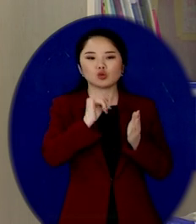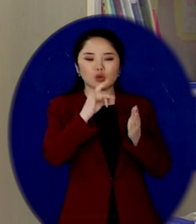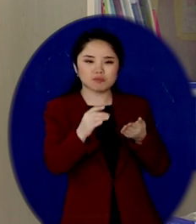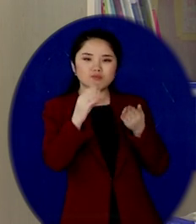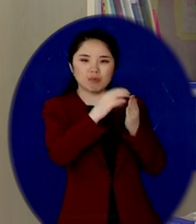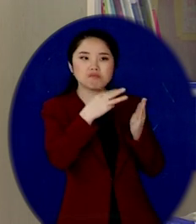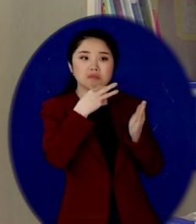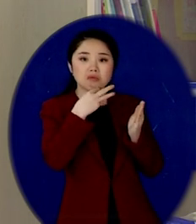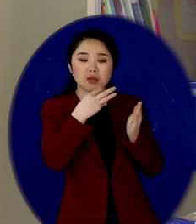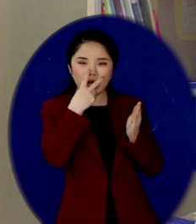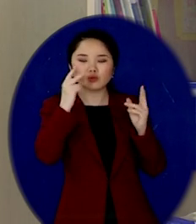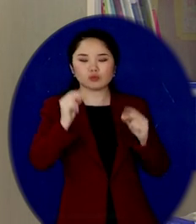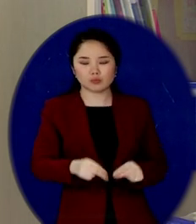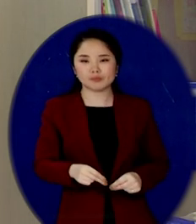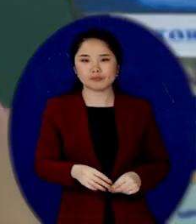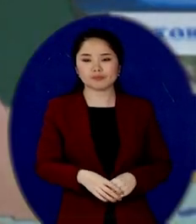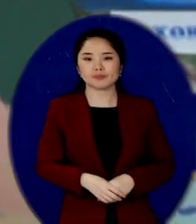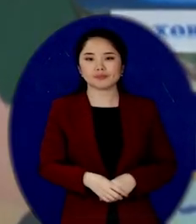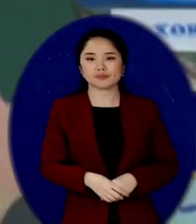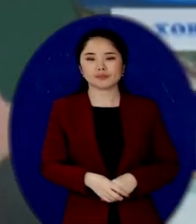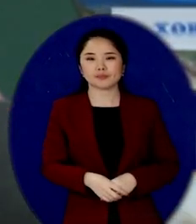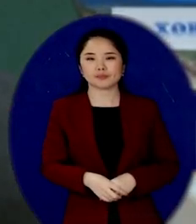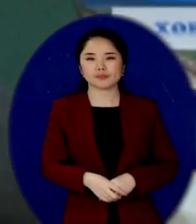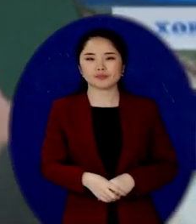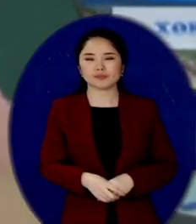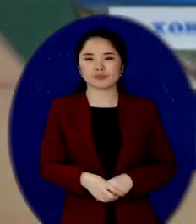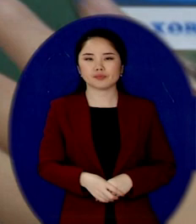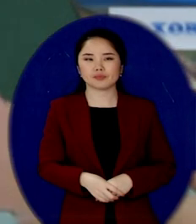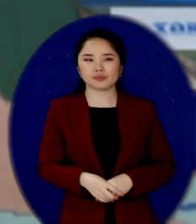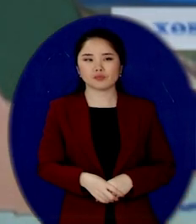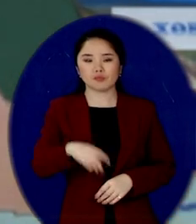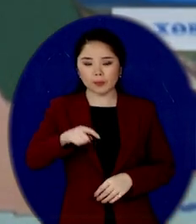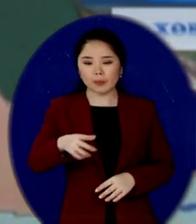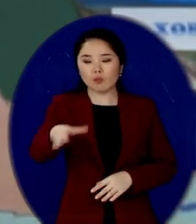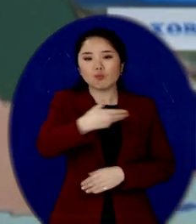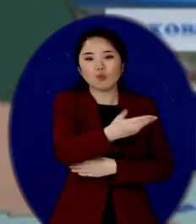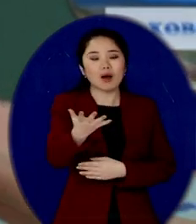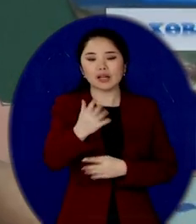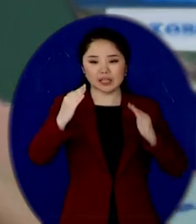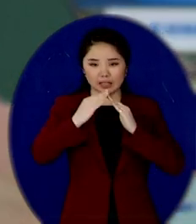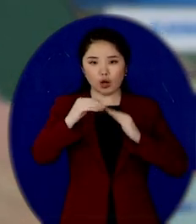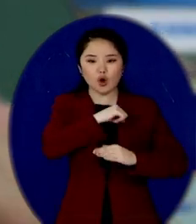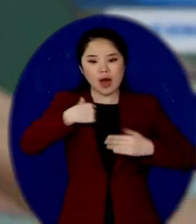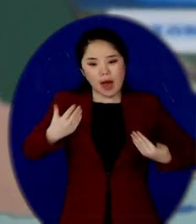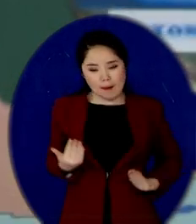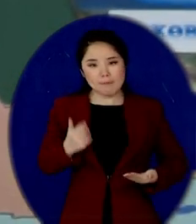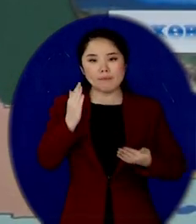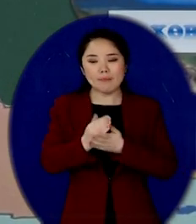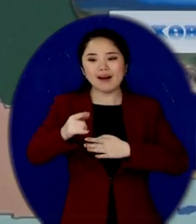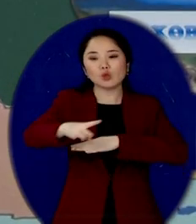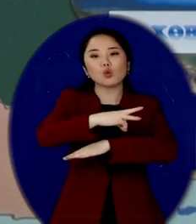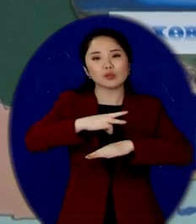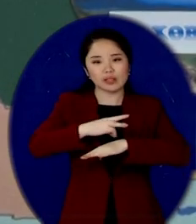мэдээлэл байх нэ гэж харж болохоор агамаа. Бүгдээрээ гэртээ өөрийнхөө амьдарч байгаа